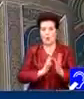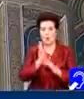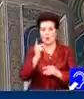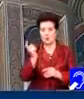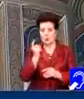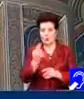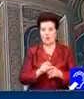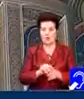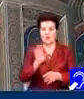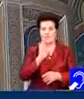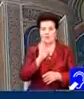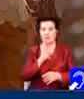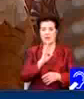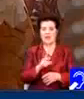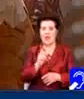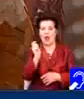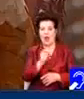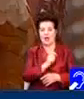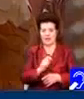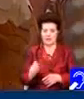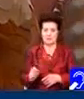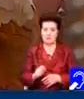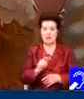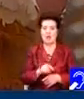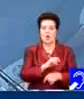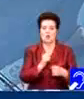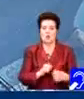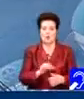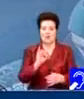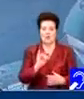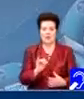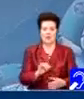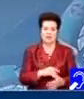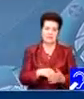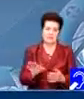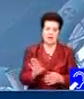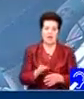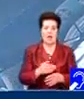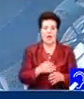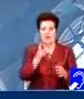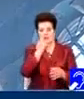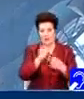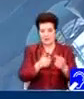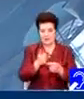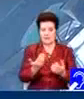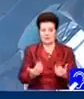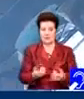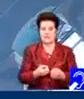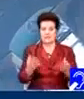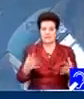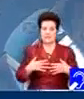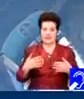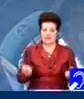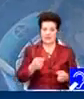femeile tămâiază și stropesc cu aghiasmă pentru a alunga duhurile rele și necurate din case. Tradițiile respectate în această zi aduc spor și